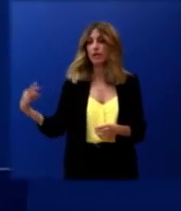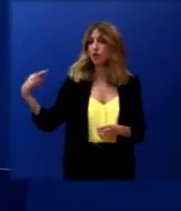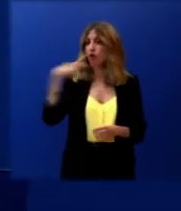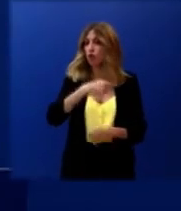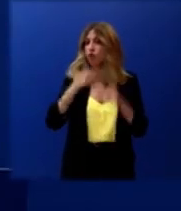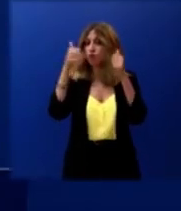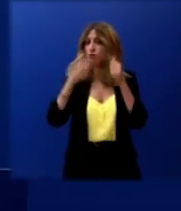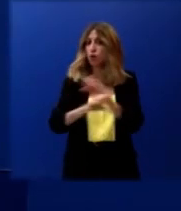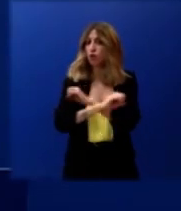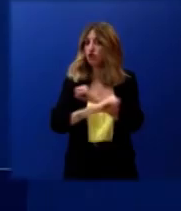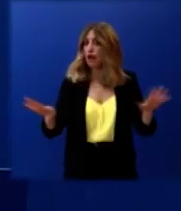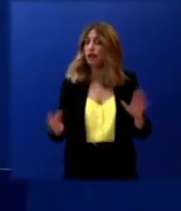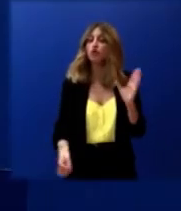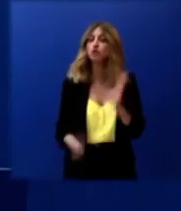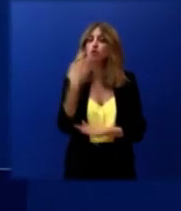έως